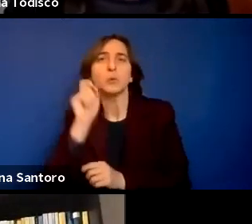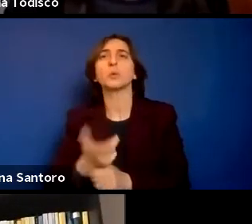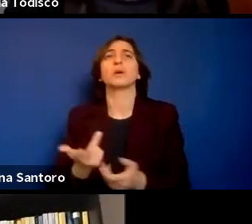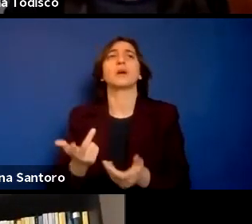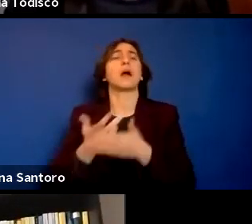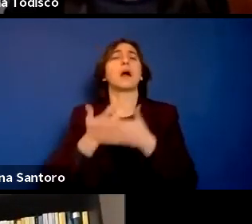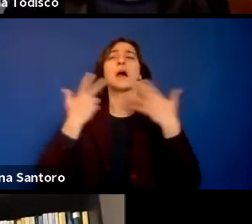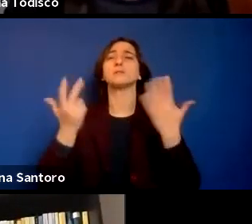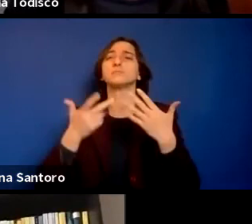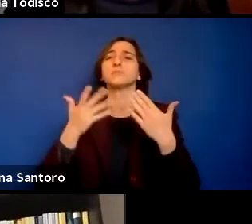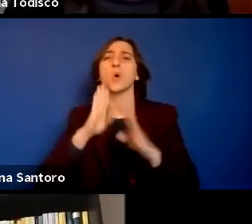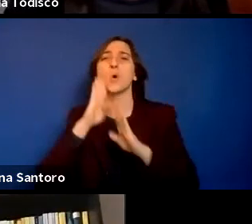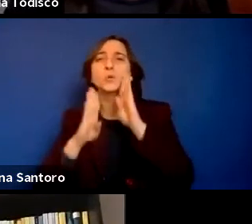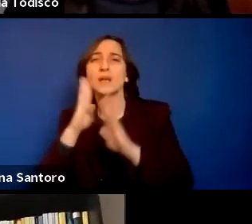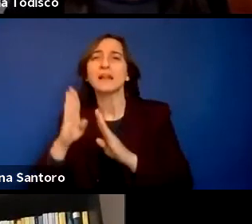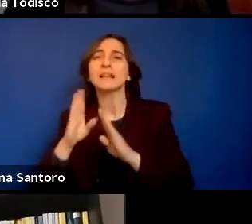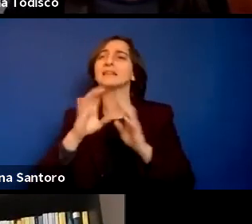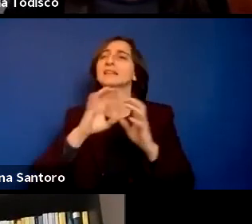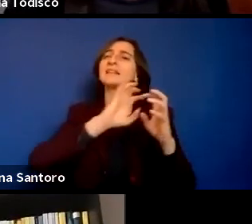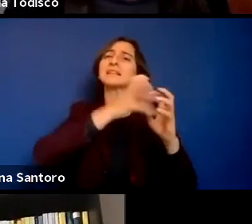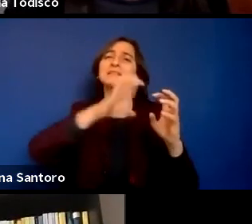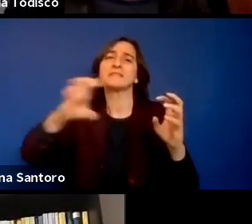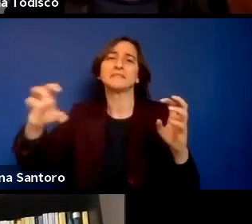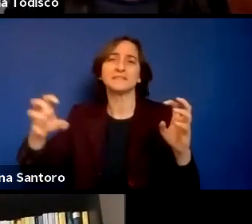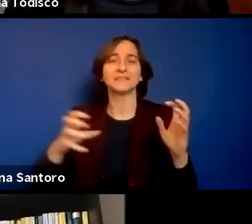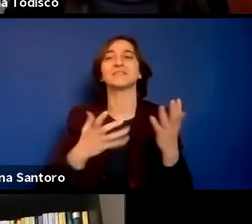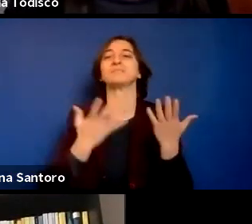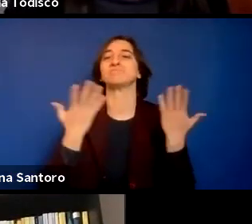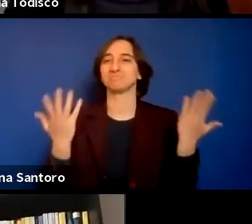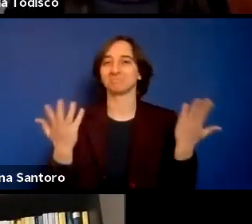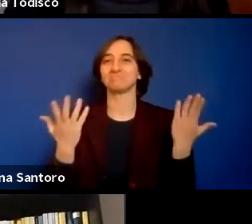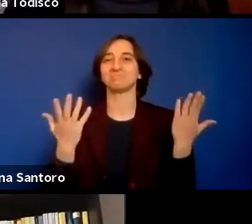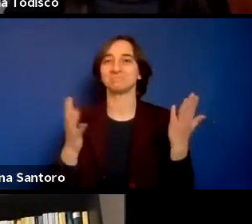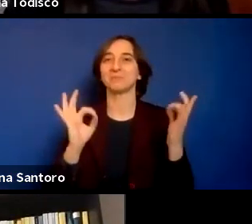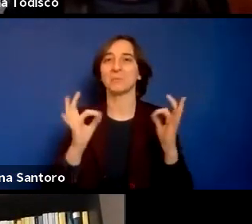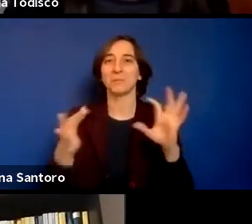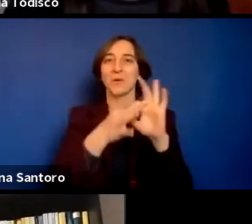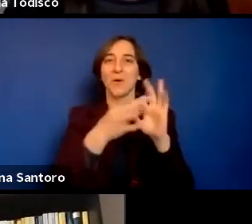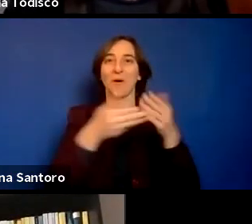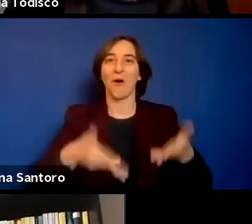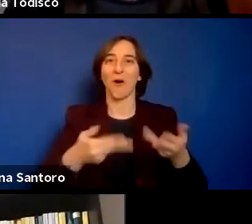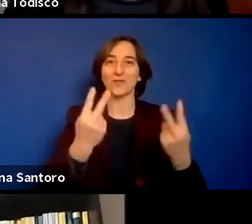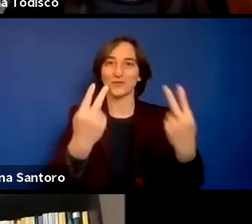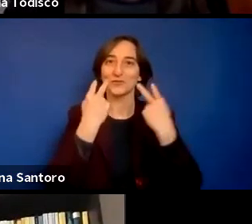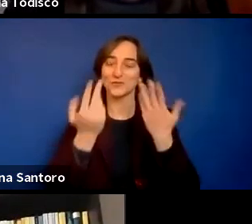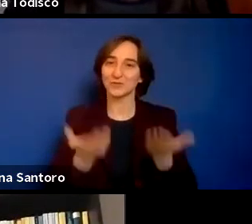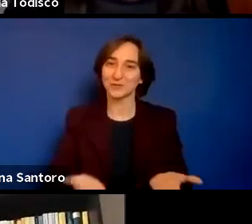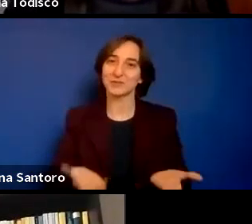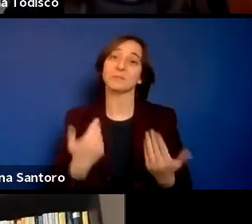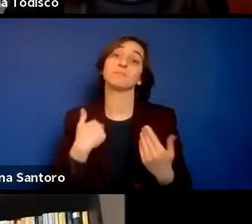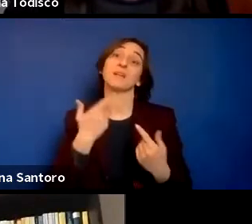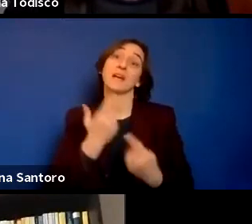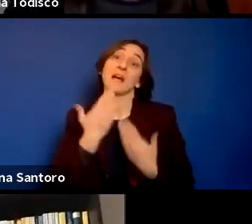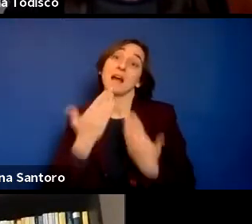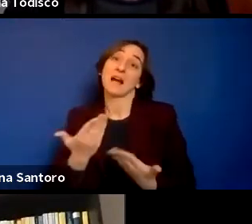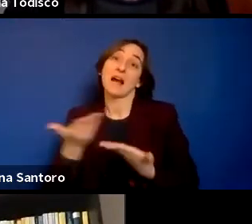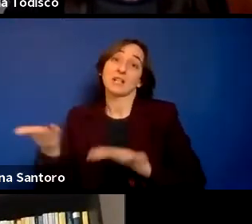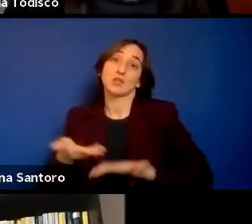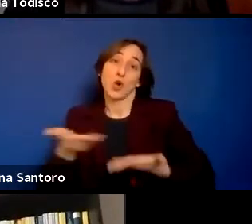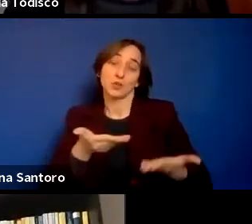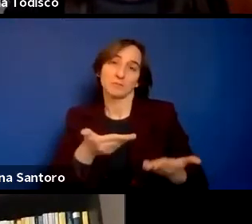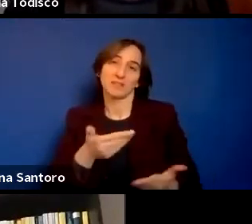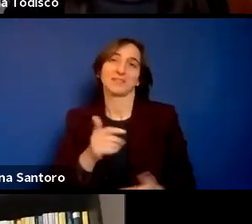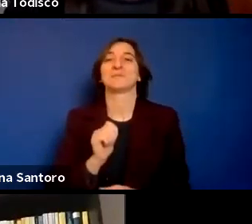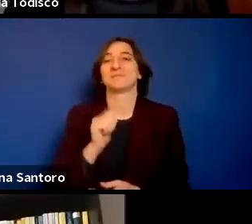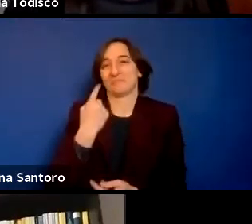pubblico ricchissimo che è collegato con noi oggi. Grazie ai nostri ospiti, che adesso vi presenterò. Io sono intanto